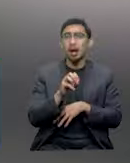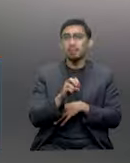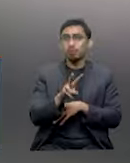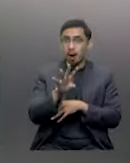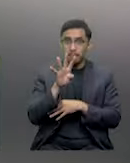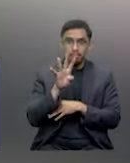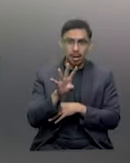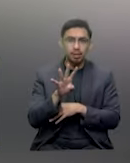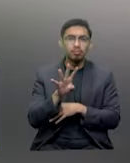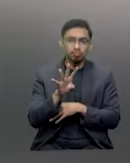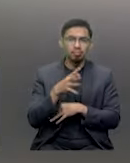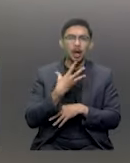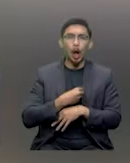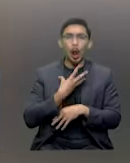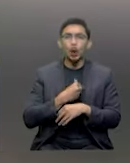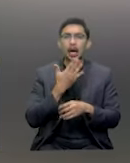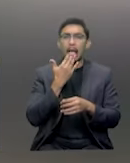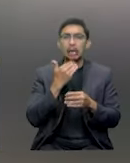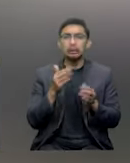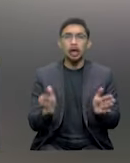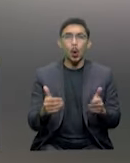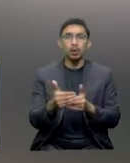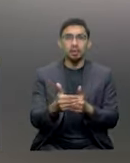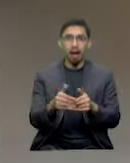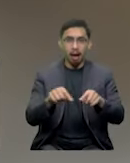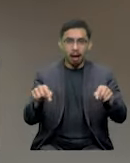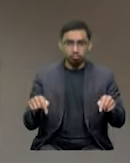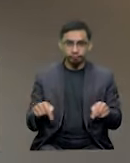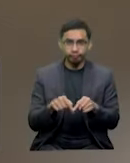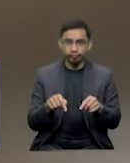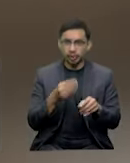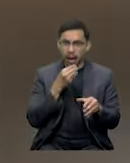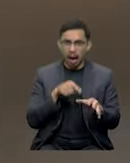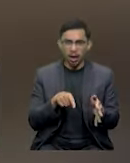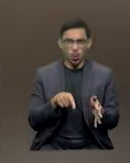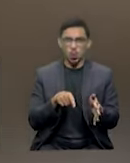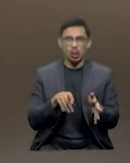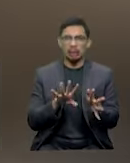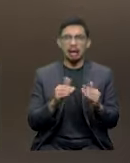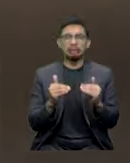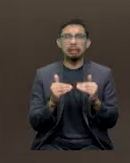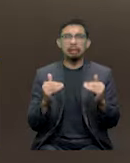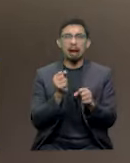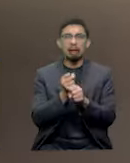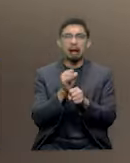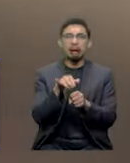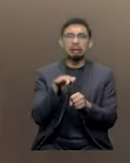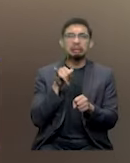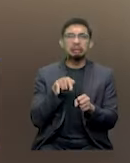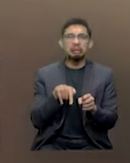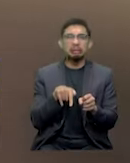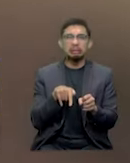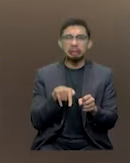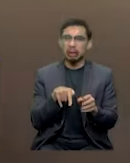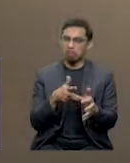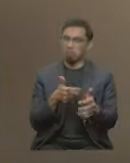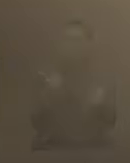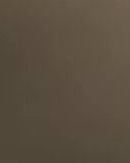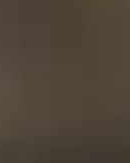Atlet PON 2024 mengeluhkan nasi kotak dan snack konsumsi mereka yang tidak memenuhi standar gizi bahkan jauh dari kesan